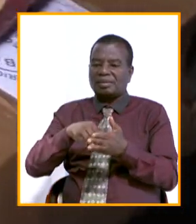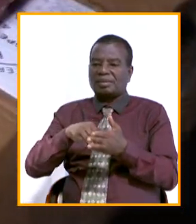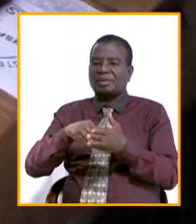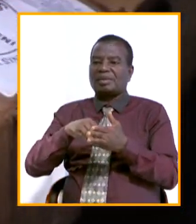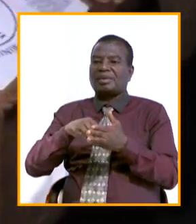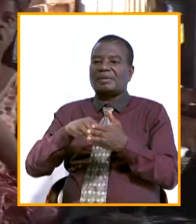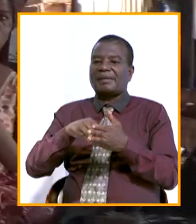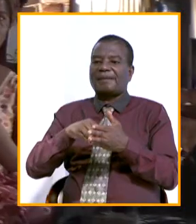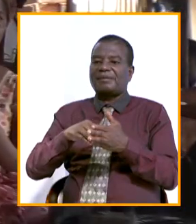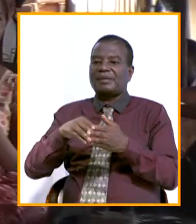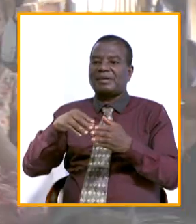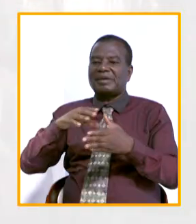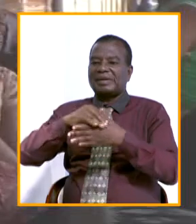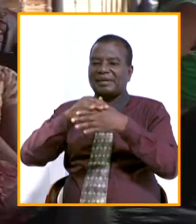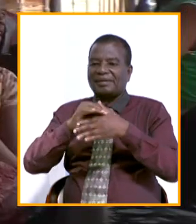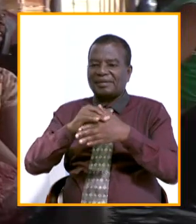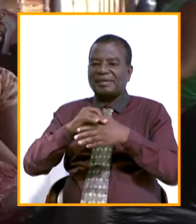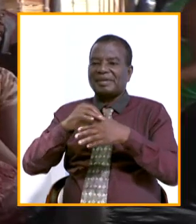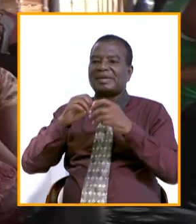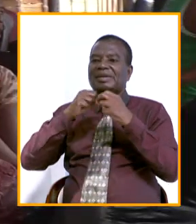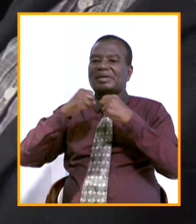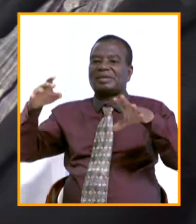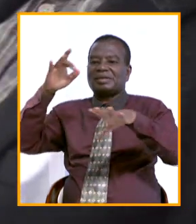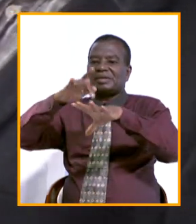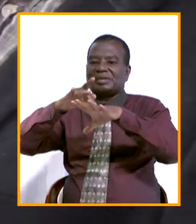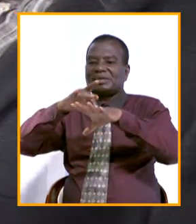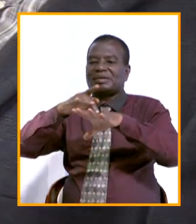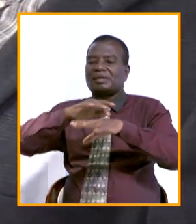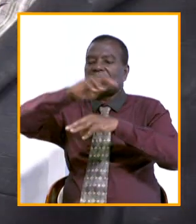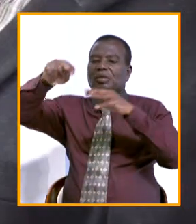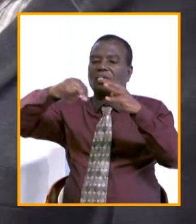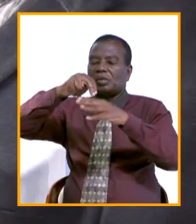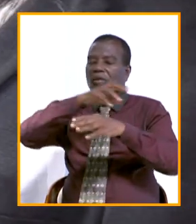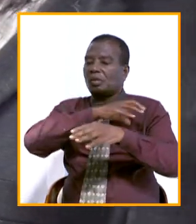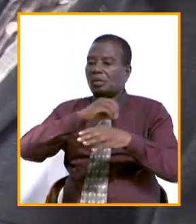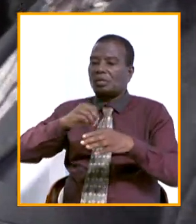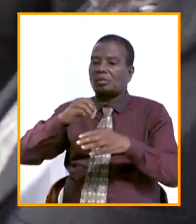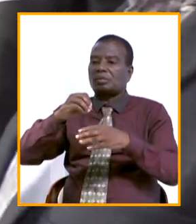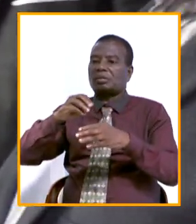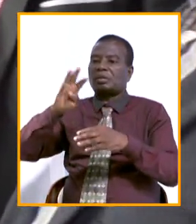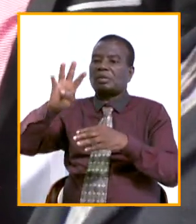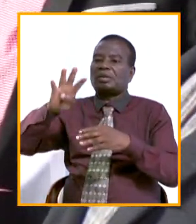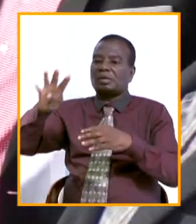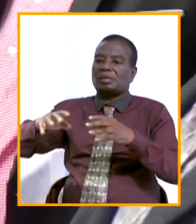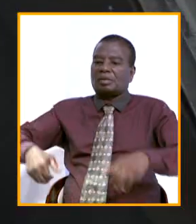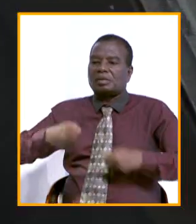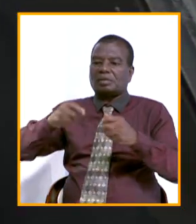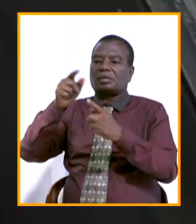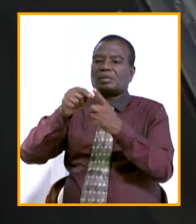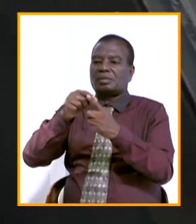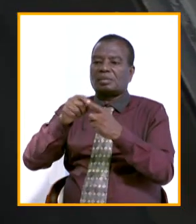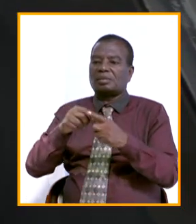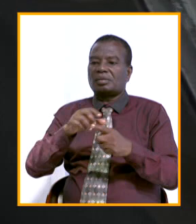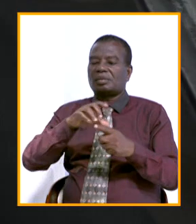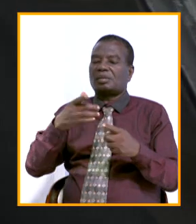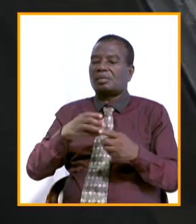c'est le 1343. Tous les consommateurs peuvent nous joindre à ce numéro-là. Au total, 44 sacs de riz, 62 sachets de pâtes